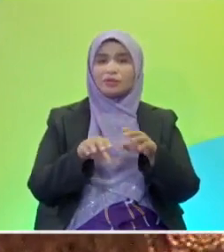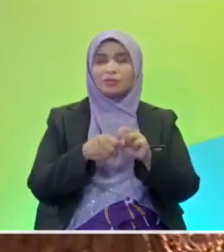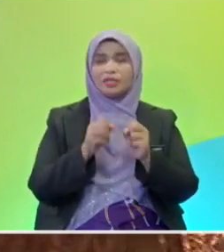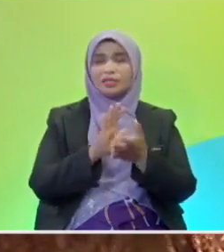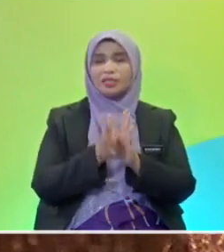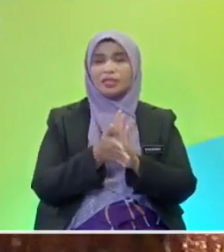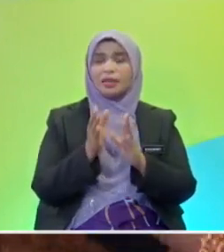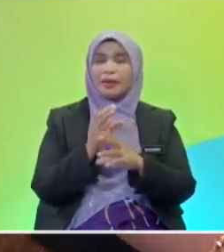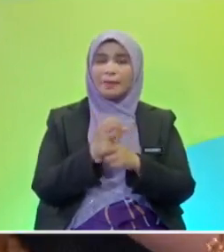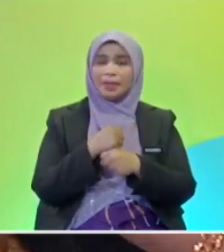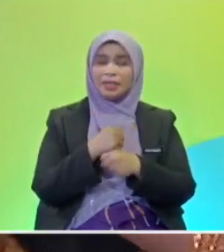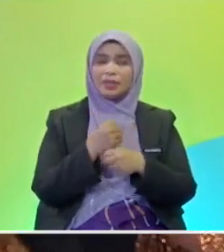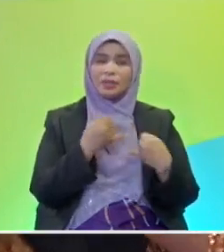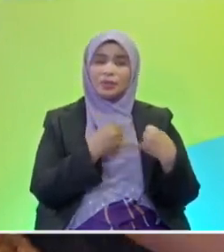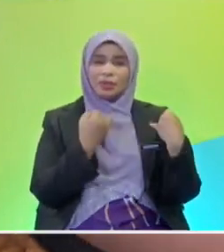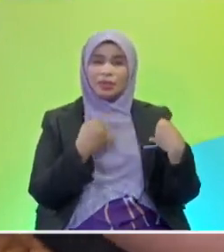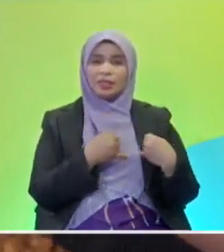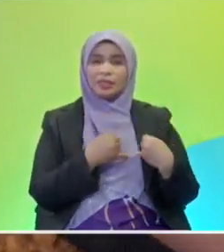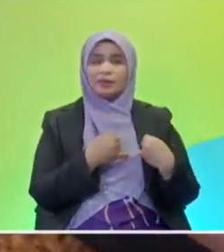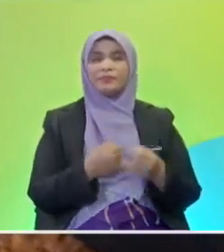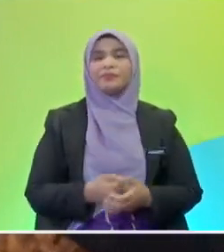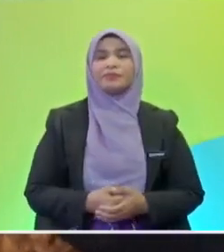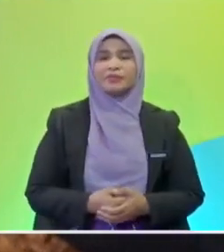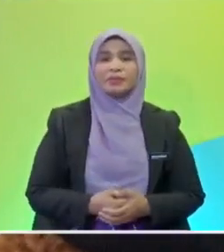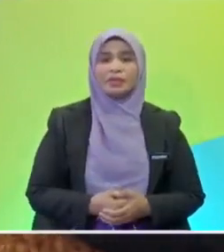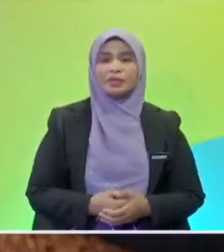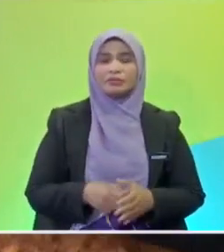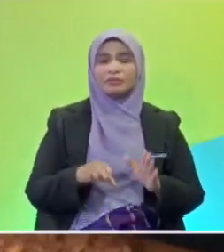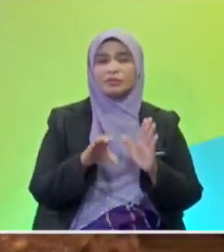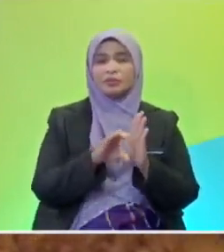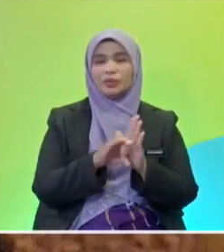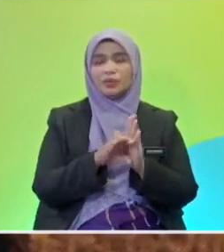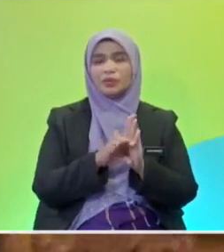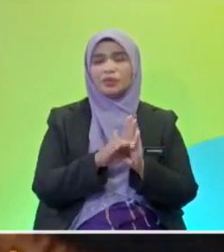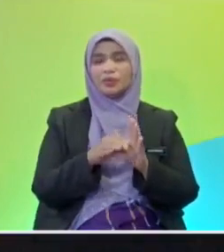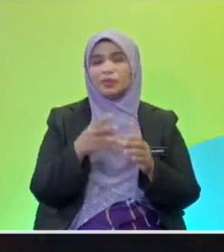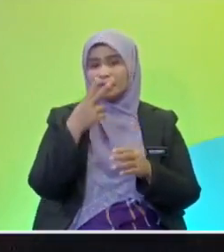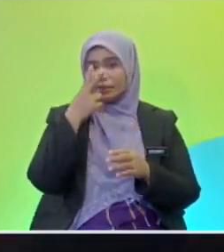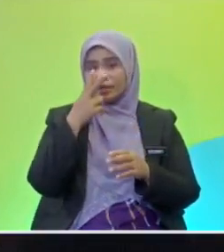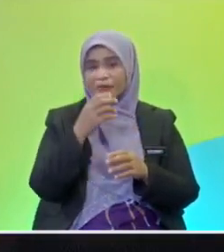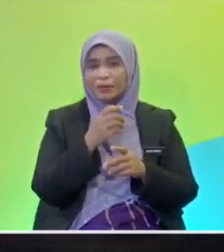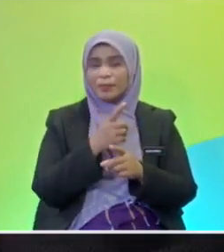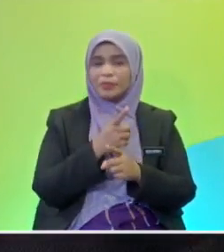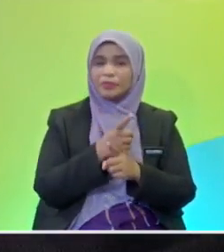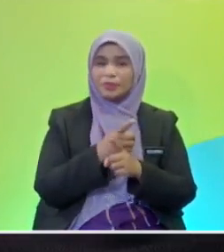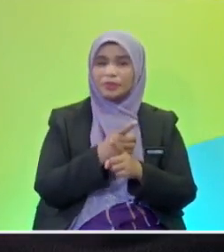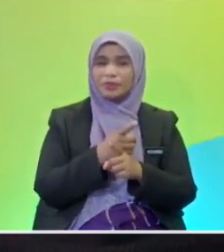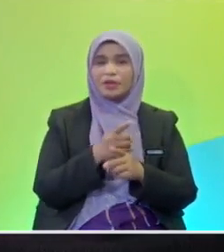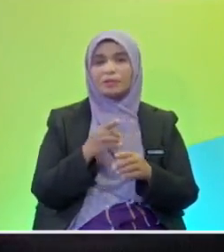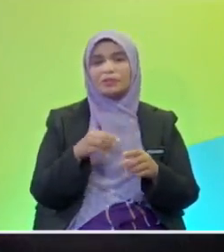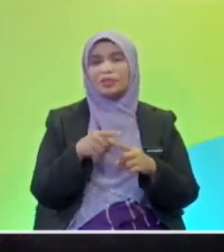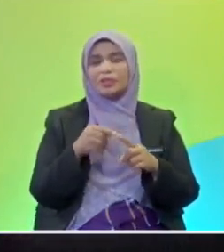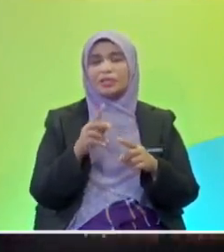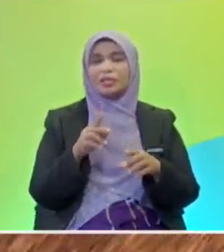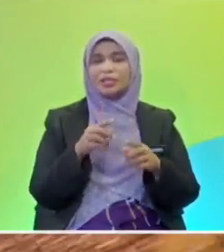bentuk hati ni kalau kita tak tekan tengah dia tak jadilah bentuk hati ah bahagian tajam tak ada okey kalau Mira boleh perhatikan dah jadi bentuk hati okey ha